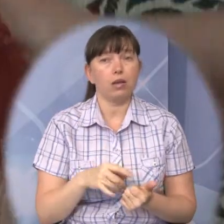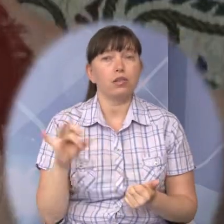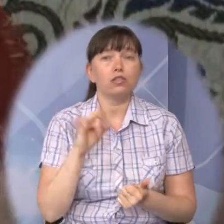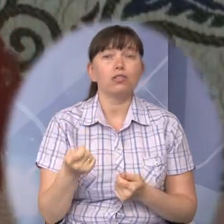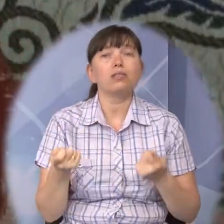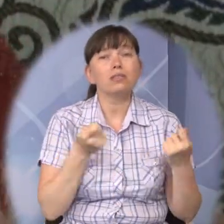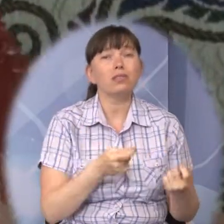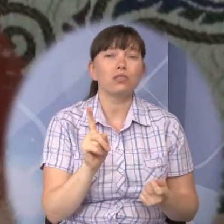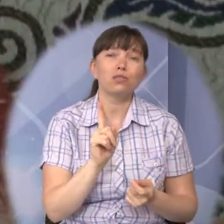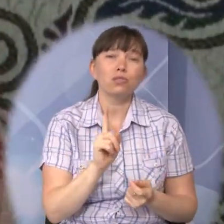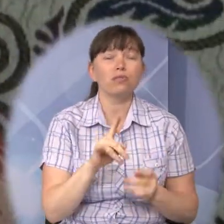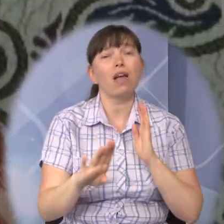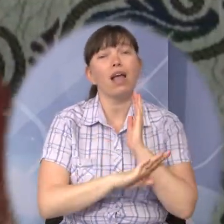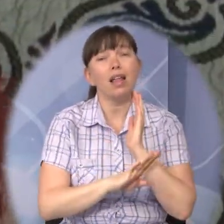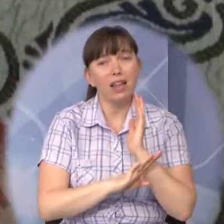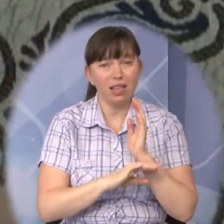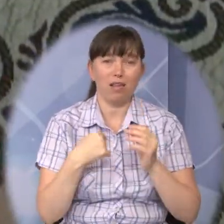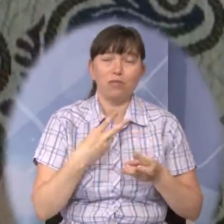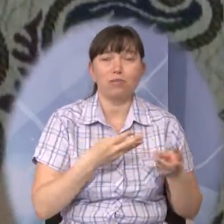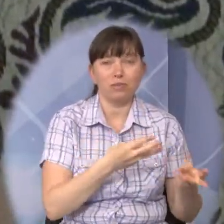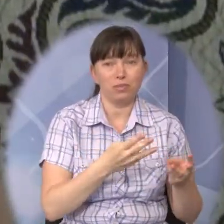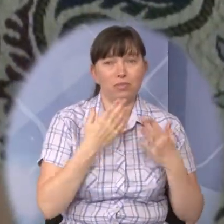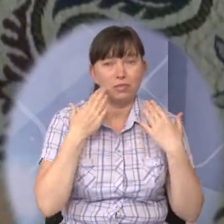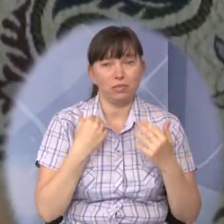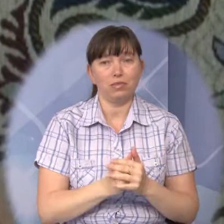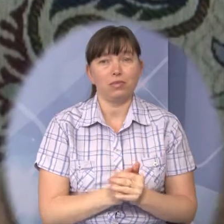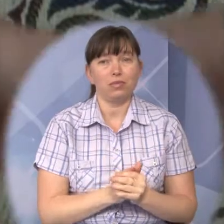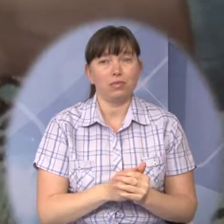rând? Și să ne aduce acolo... Lemne.